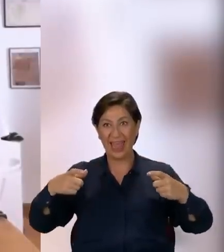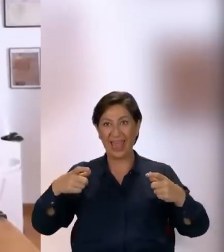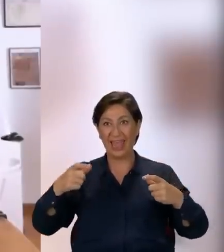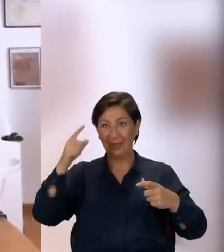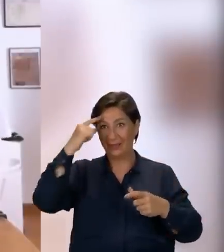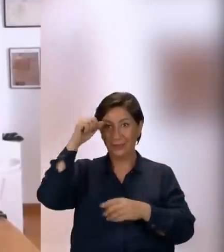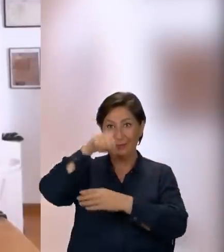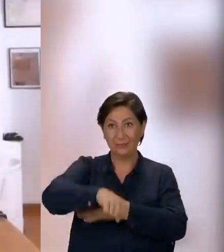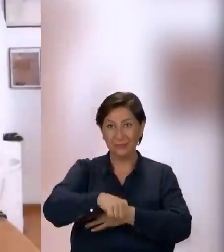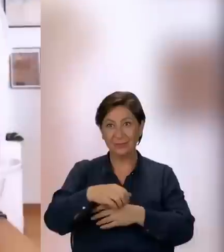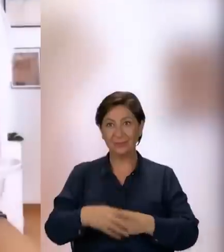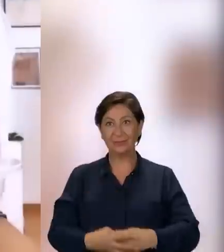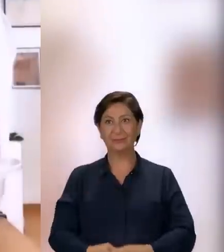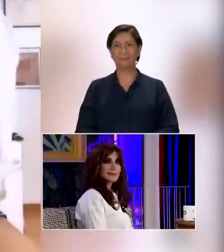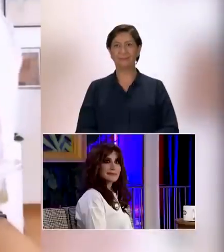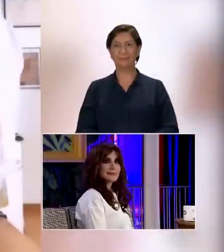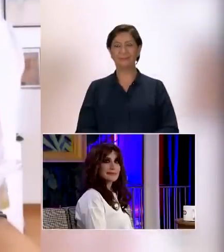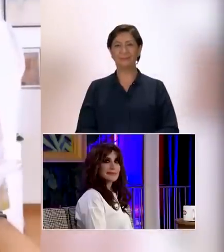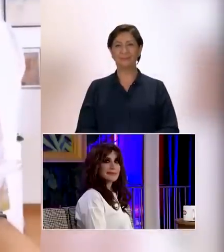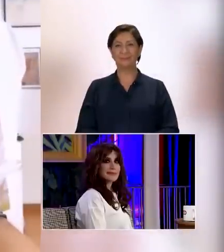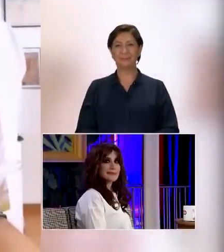Lene. Üç gibi bir.